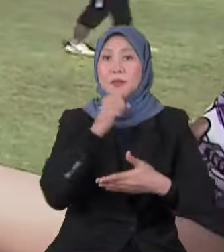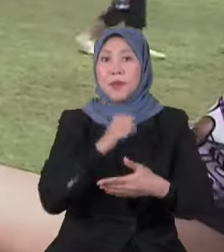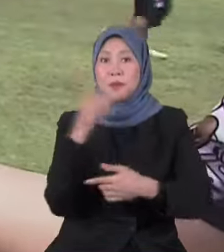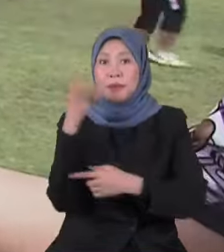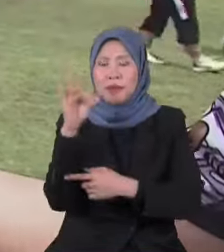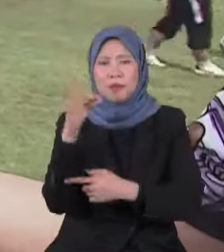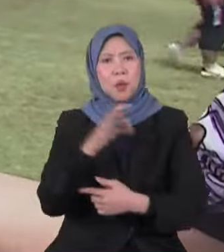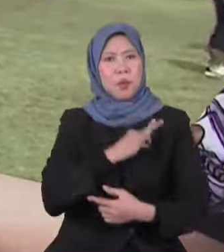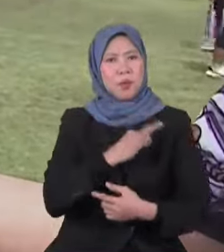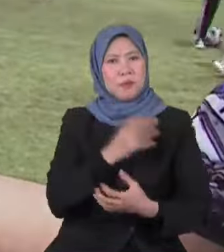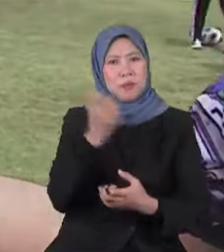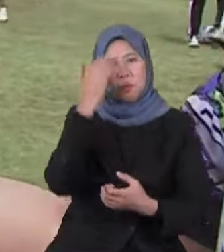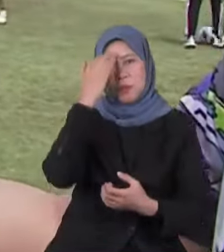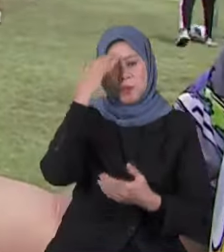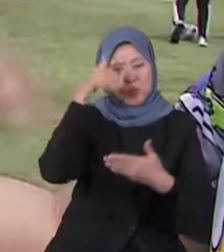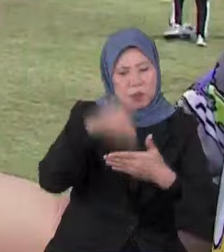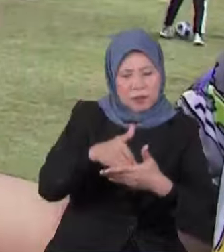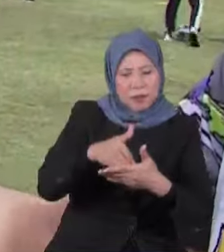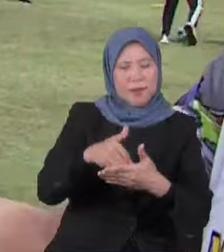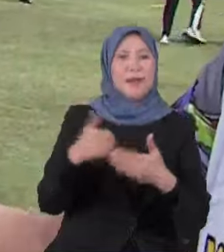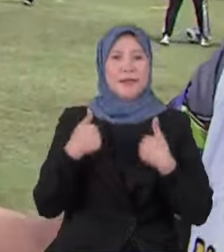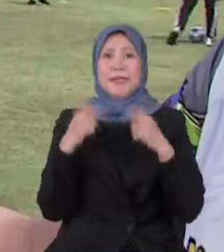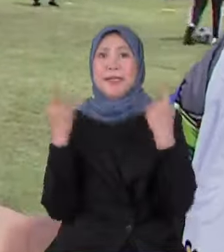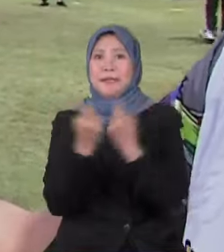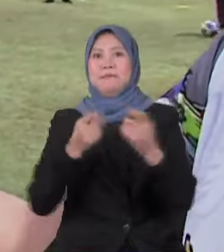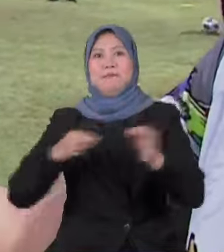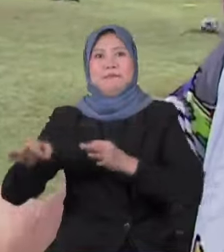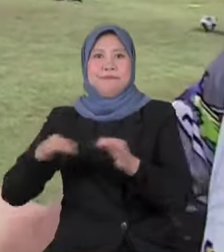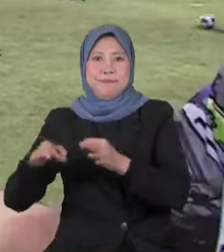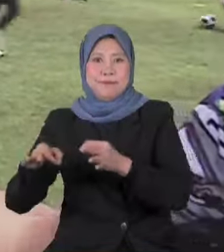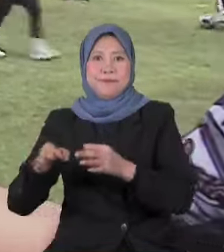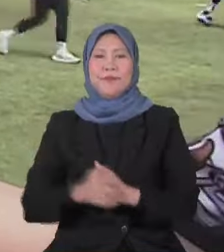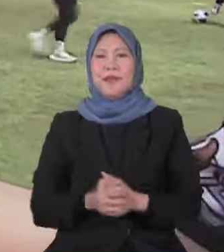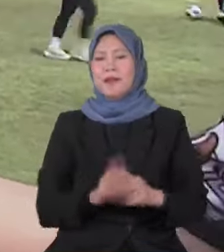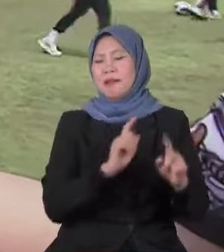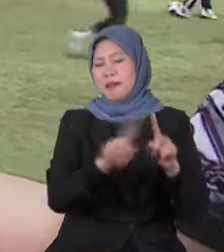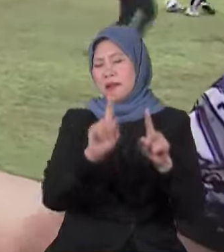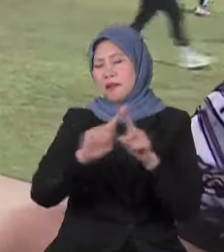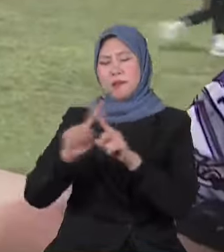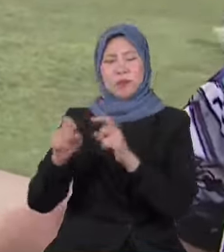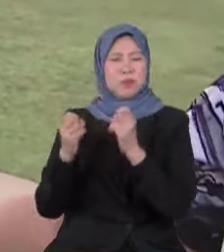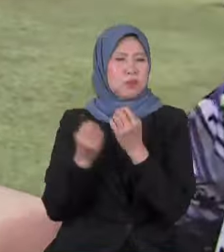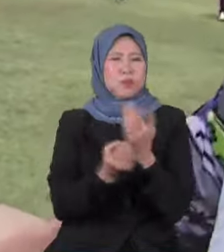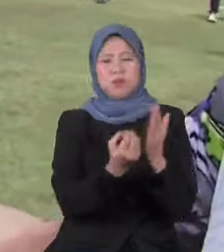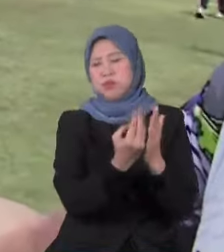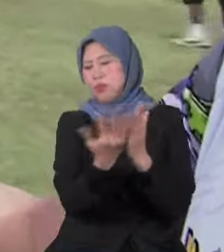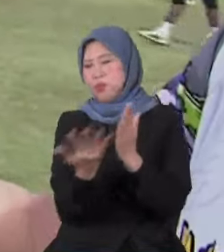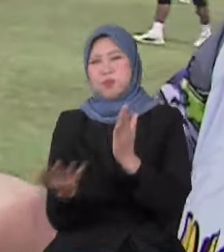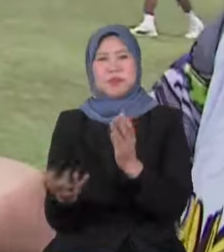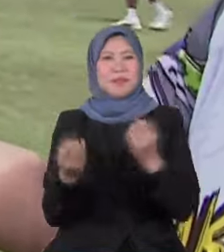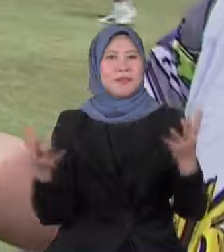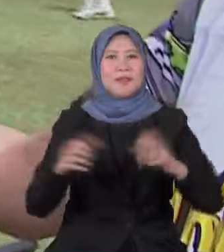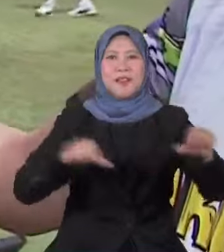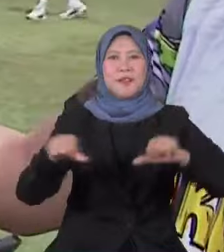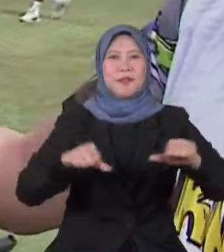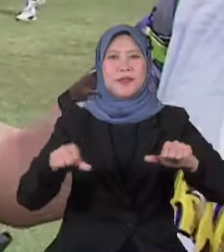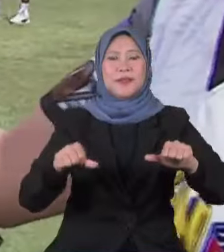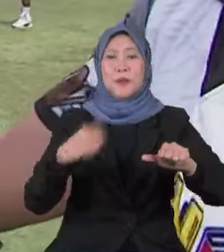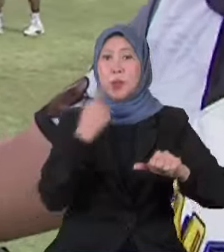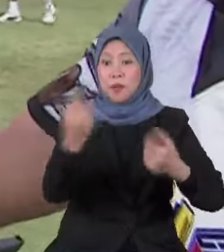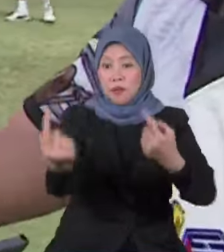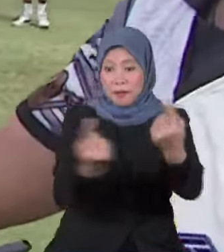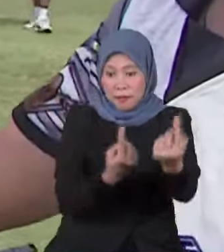macam mana nak tahu pasal undi? So kita ada tim SPRM Kasar. Pelbagai jenis aktiviti yang menarik. So, siapa-siapa yang